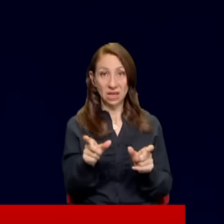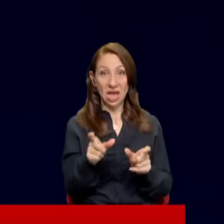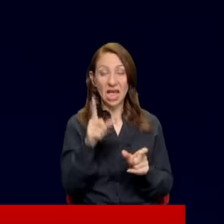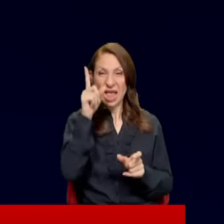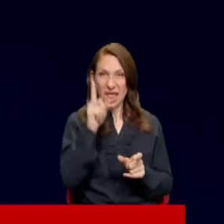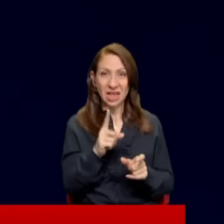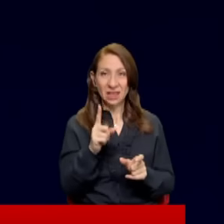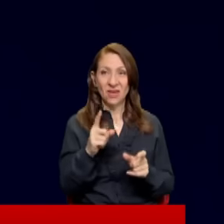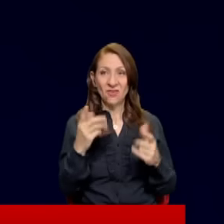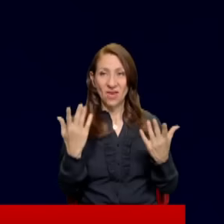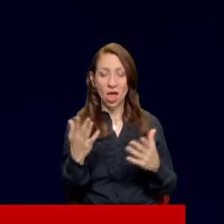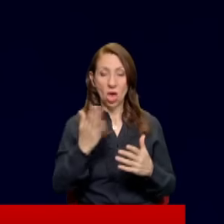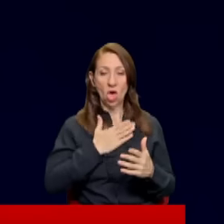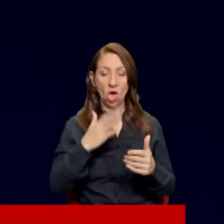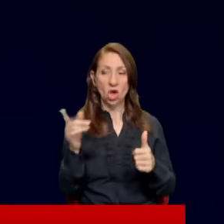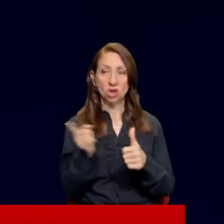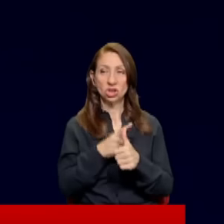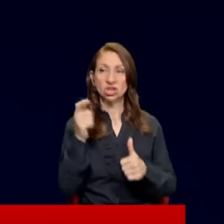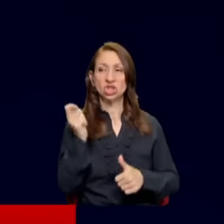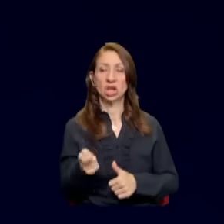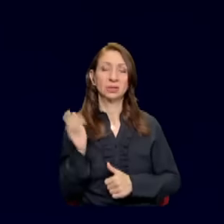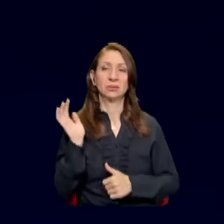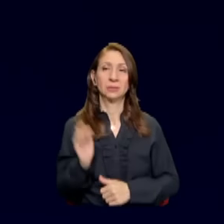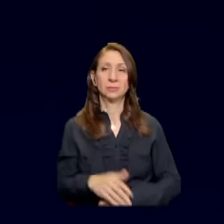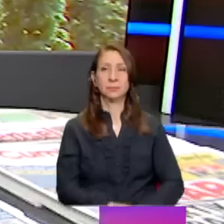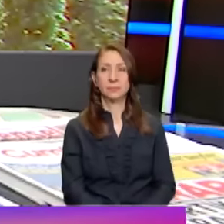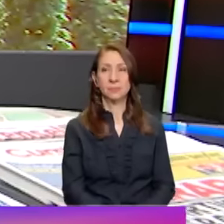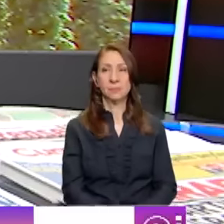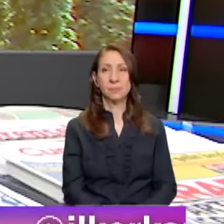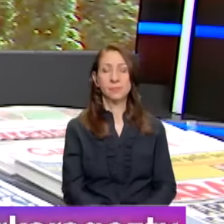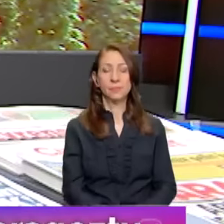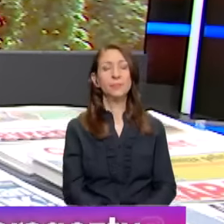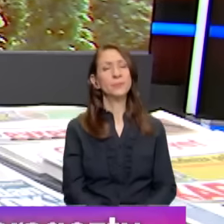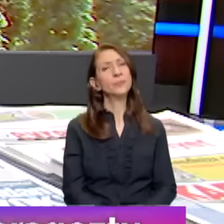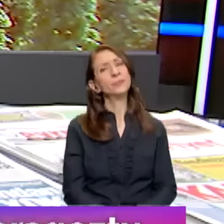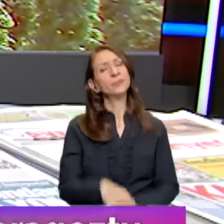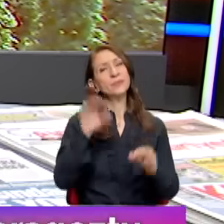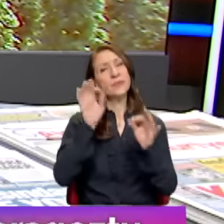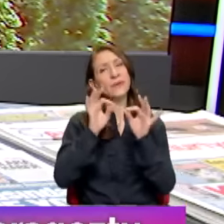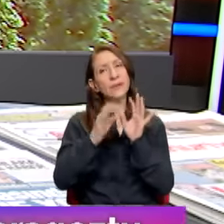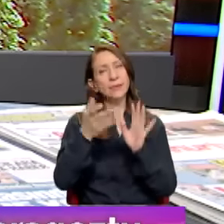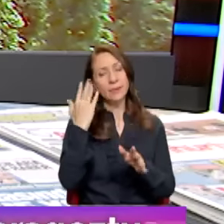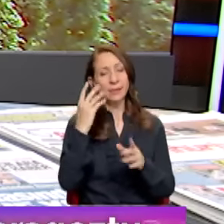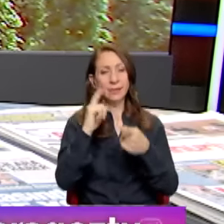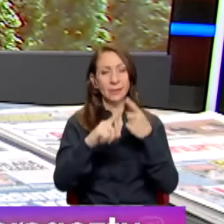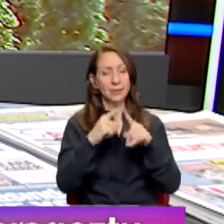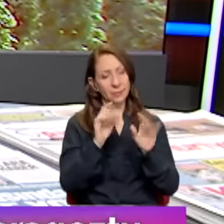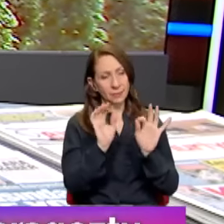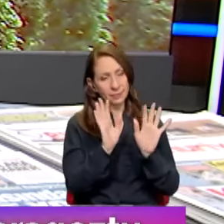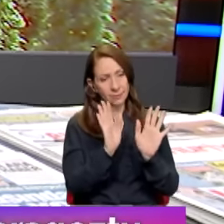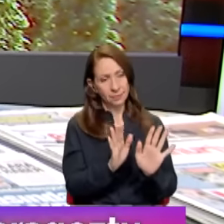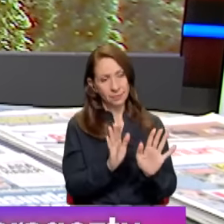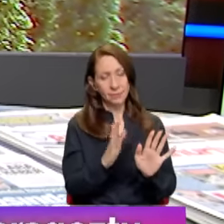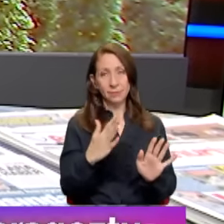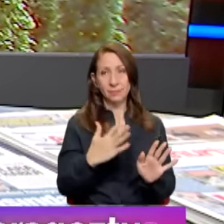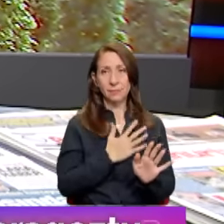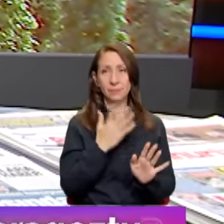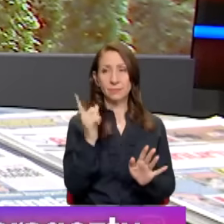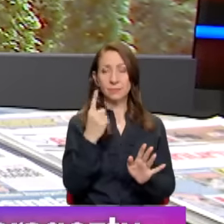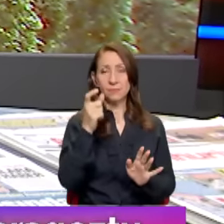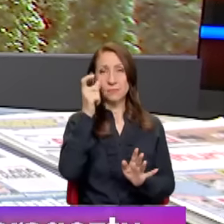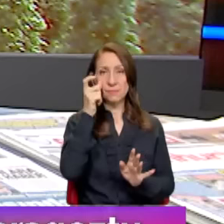ilk ve öncelikli şarttır ekonomiden önce yine Siyasette kalalım CHP